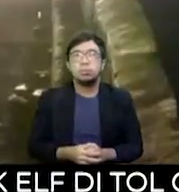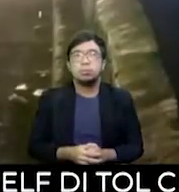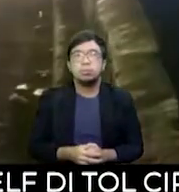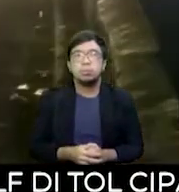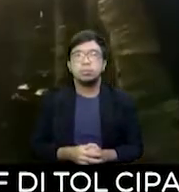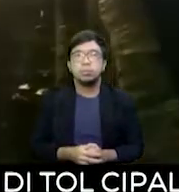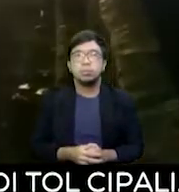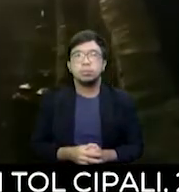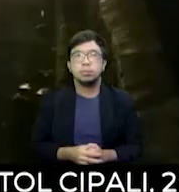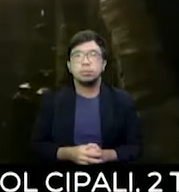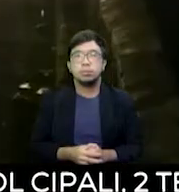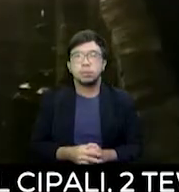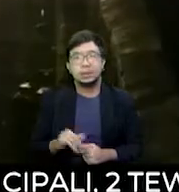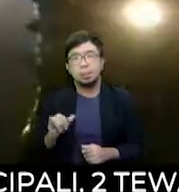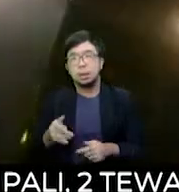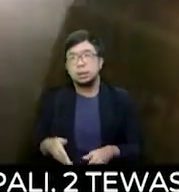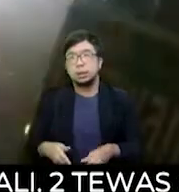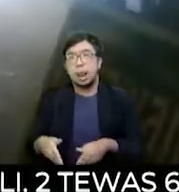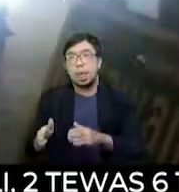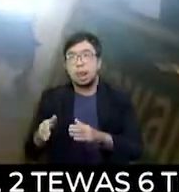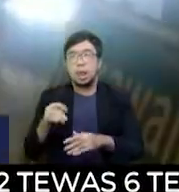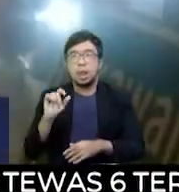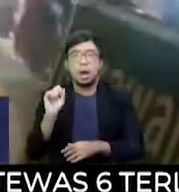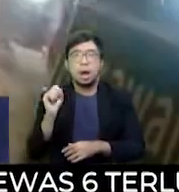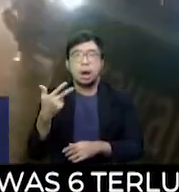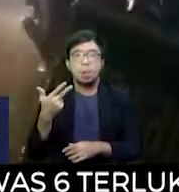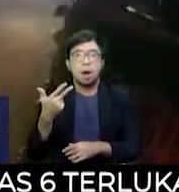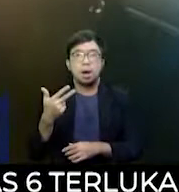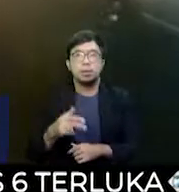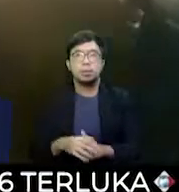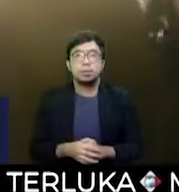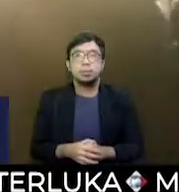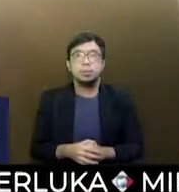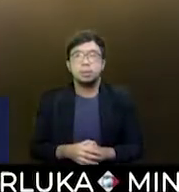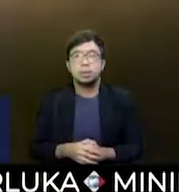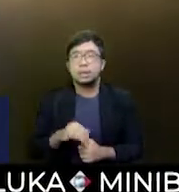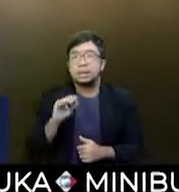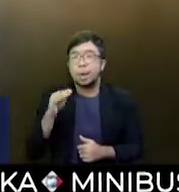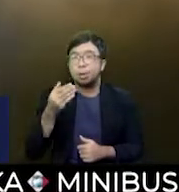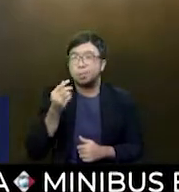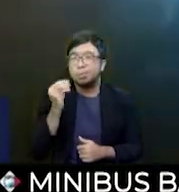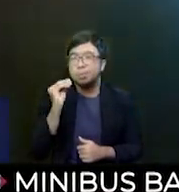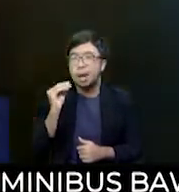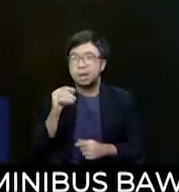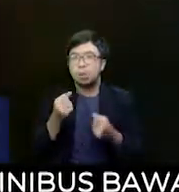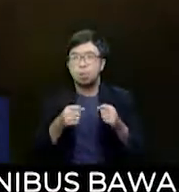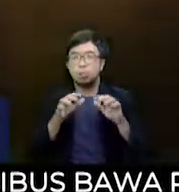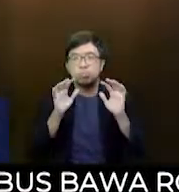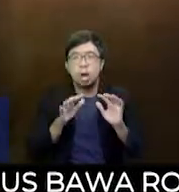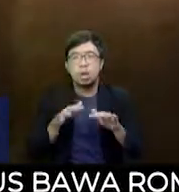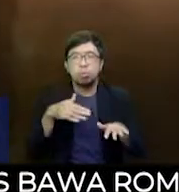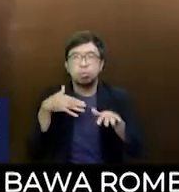Kepadatan kendaraan juga terasa di jalur arteri Karawang, Jawa Barat. Sejak Sabtu dini hari, kendaraan mulai memadati jalur arteri Karawang,